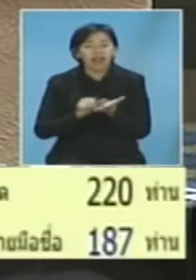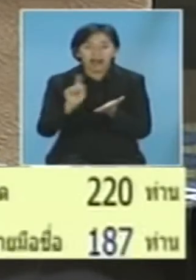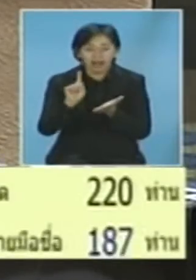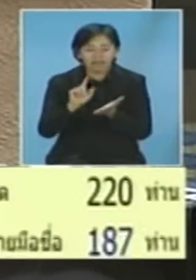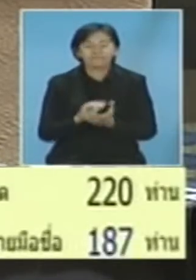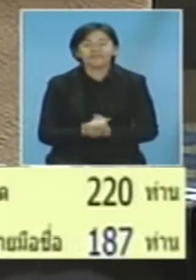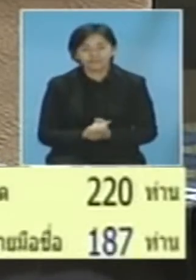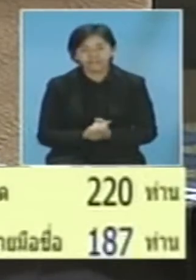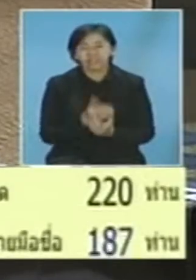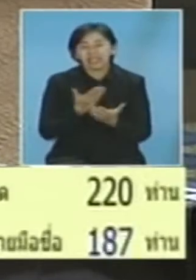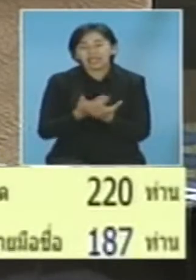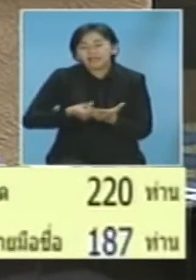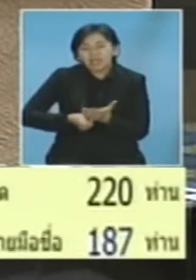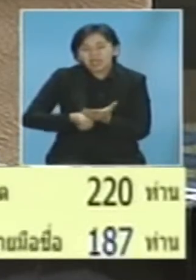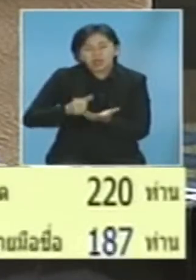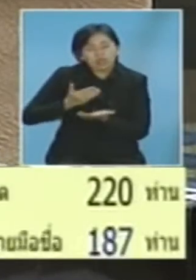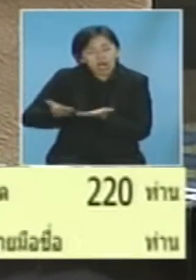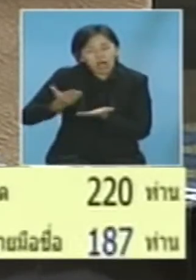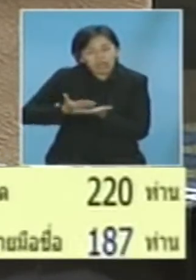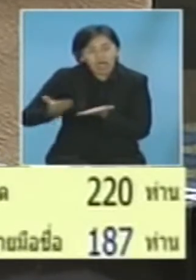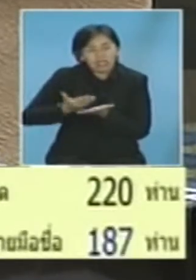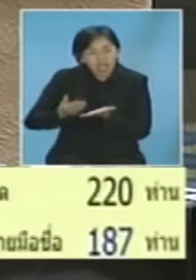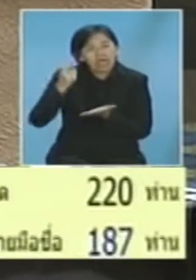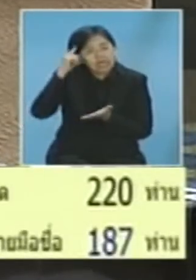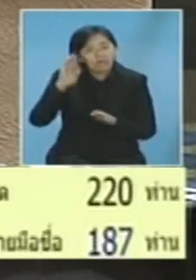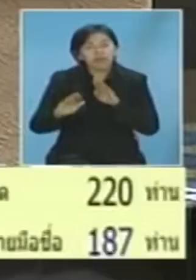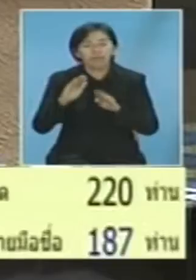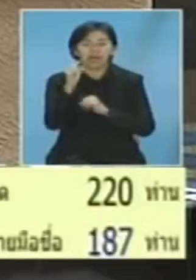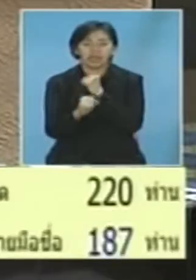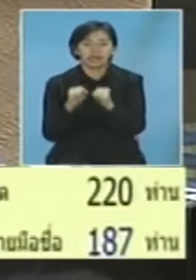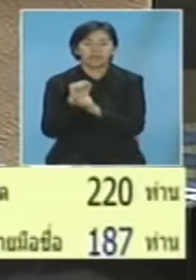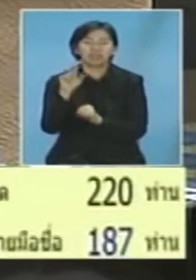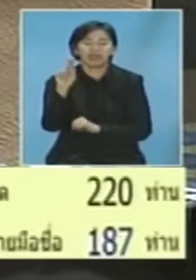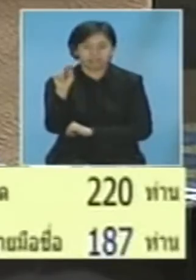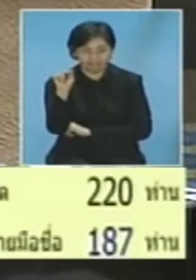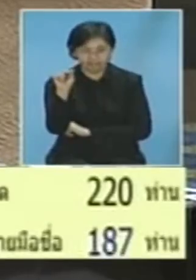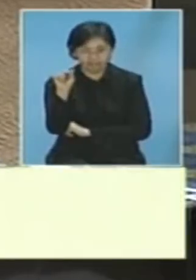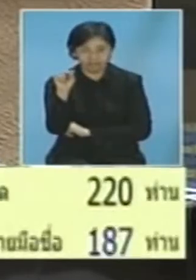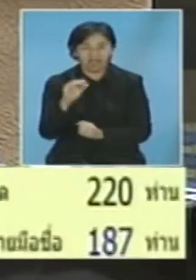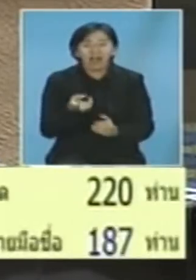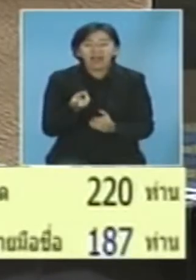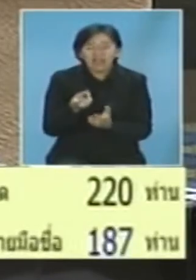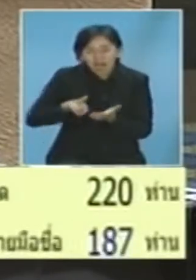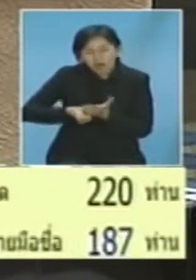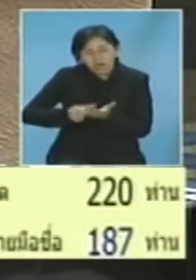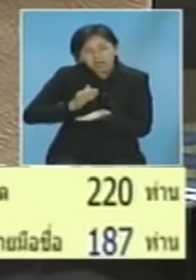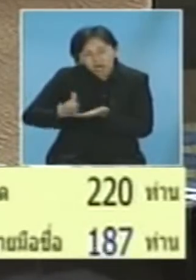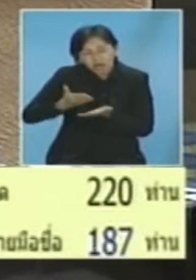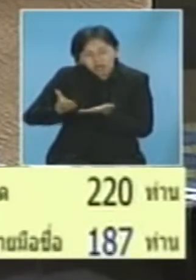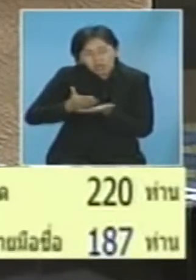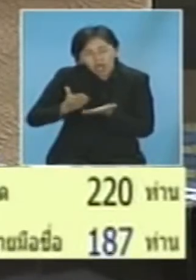ใช้หนี้ซึ่งอาจจะต้องใช้เวลามากถึง30ปีหรือต้องใช้หนี้จำนำข้าวถึงรุ่นหลาน